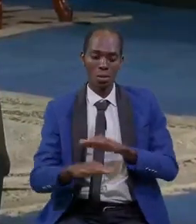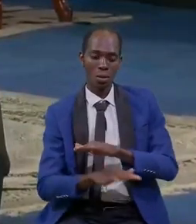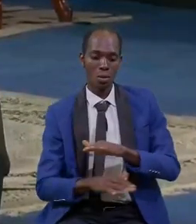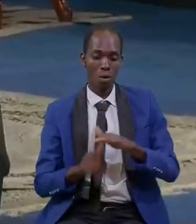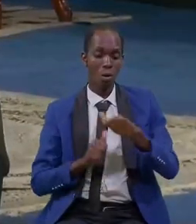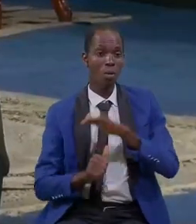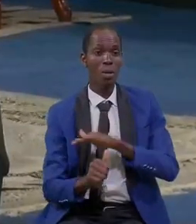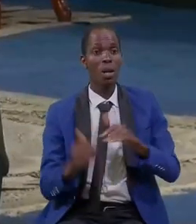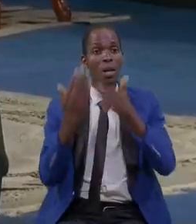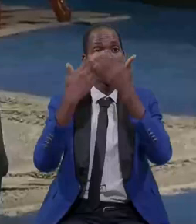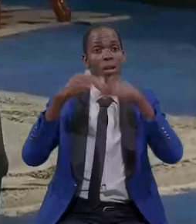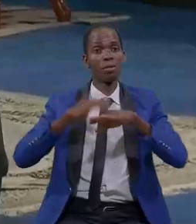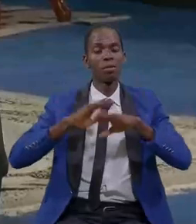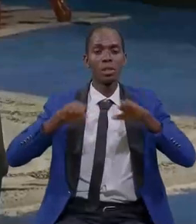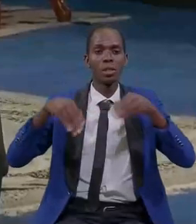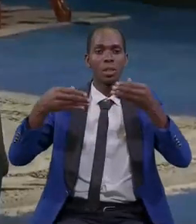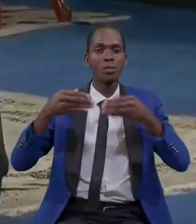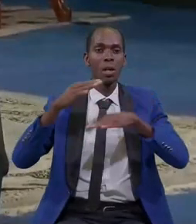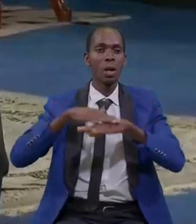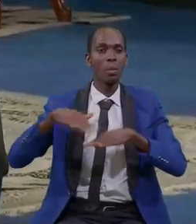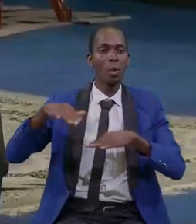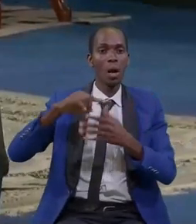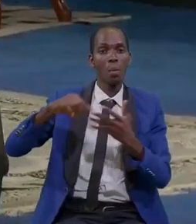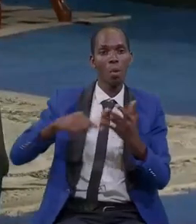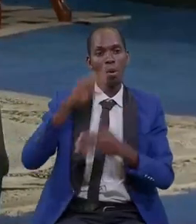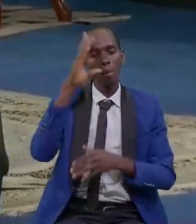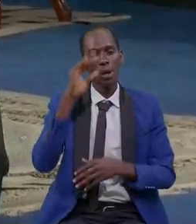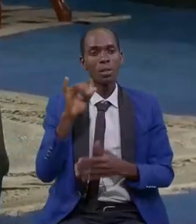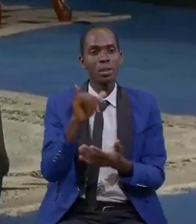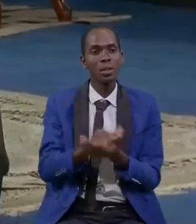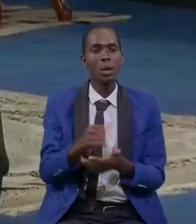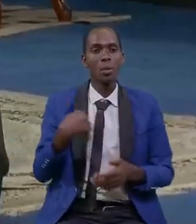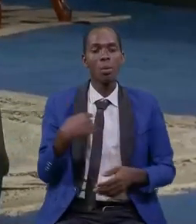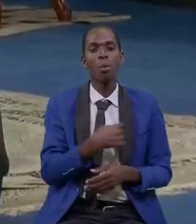ciel parmi les hommes par lequel